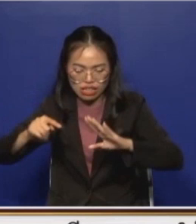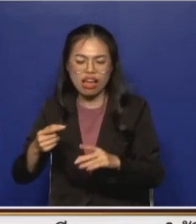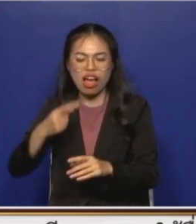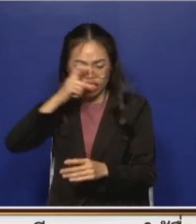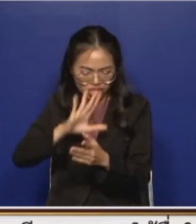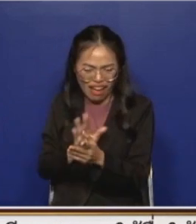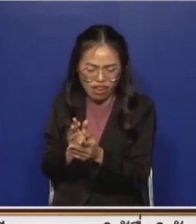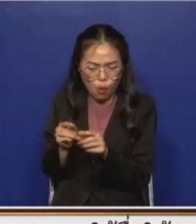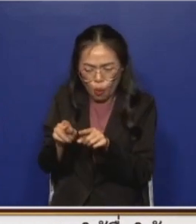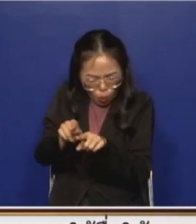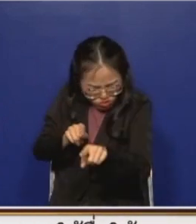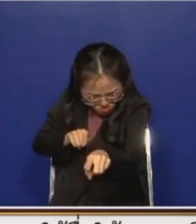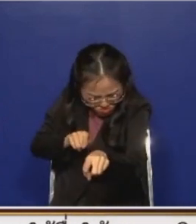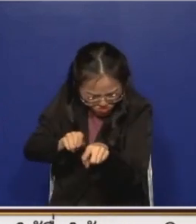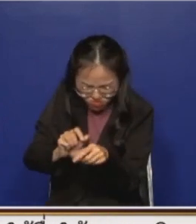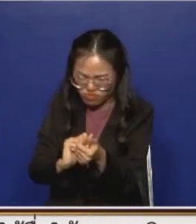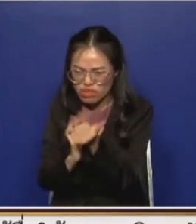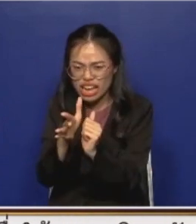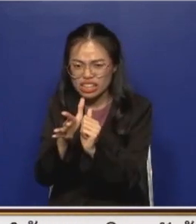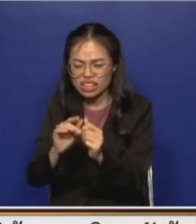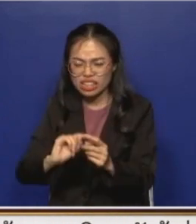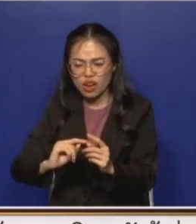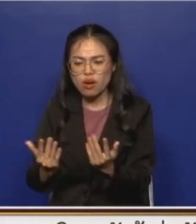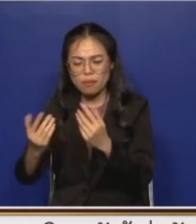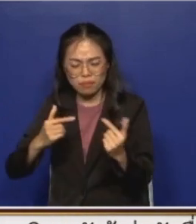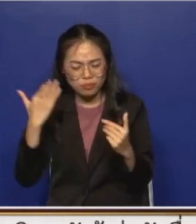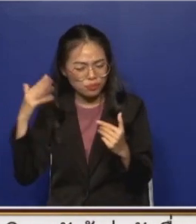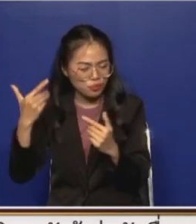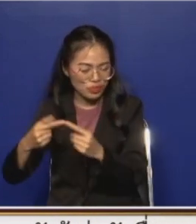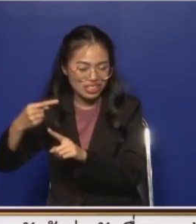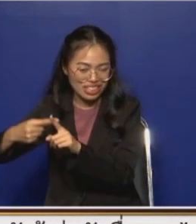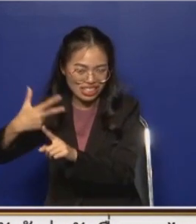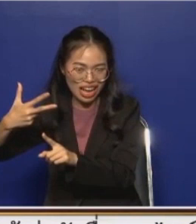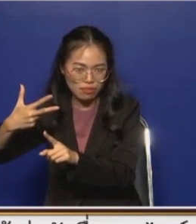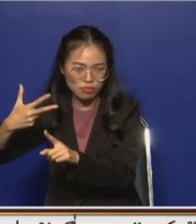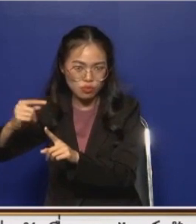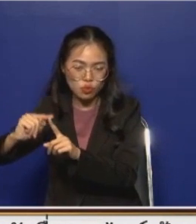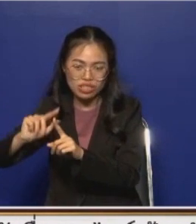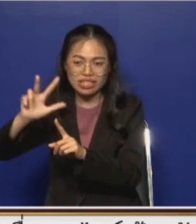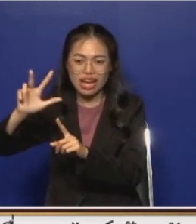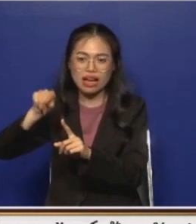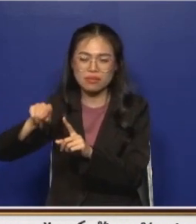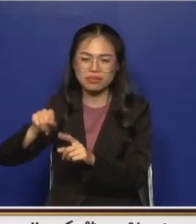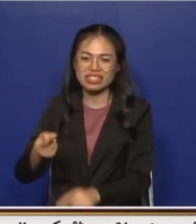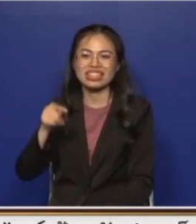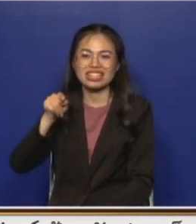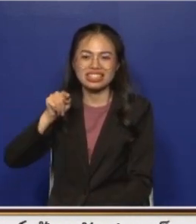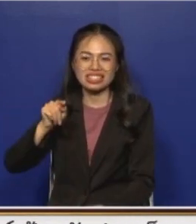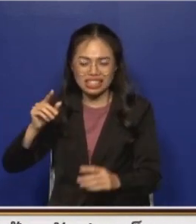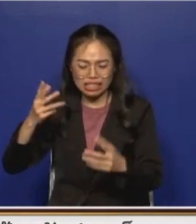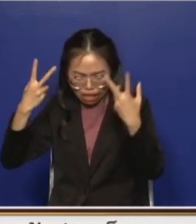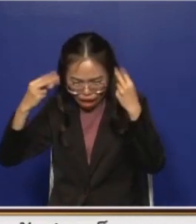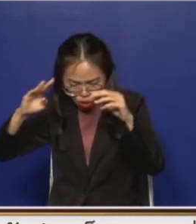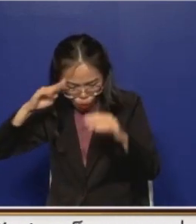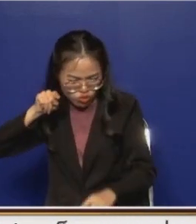หนักที่สุดคือ3เมษายนวันนั้นคือวันที่ท่านสั่งปิดประเทศไทยฮะไปดูสไลด์แผ่นต่อไป